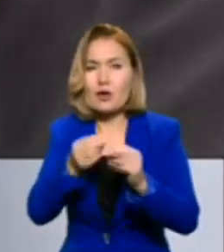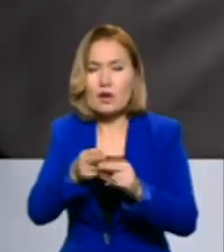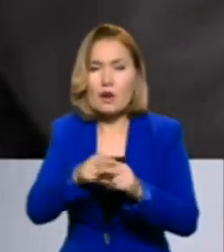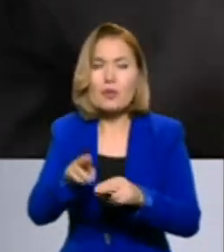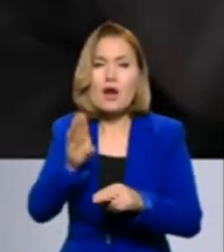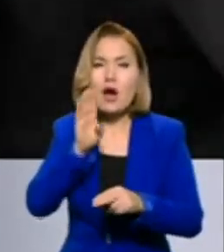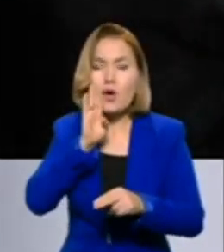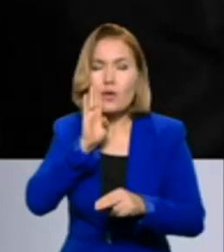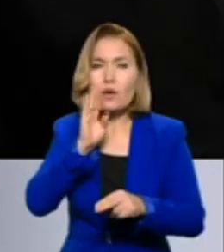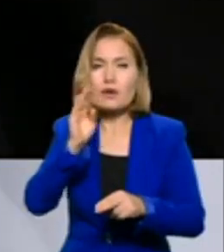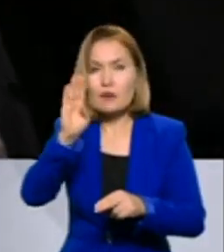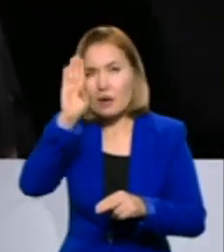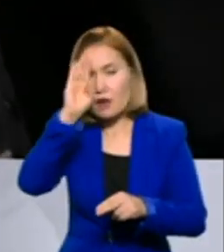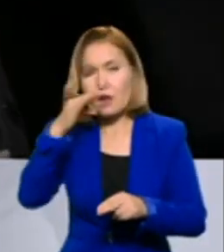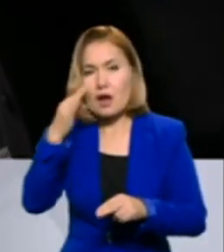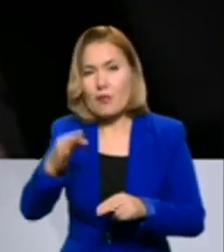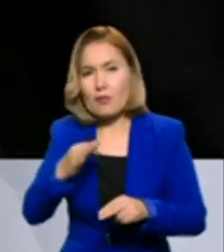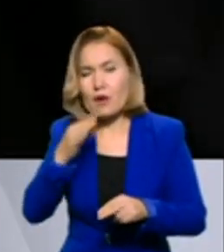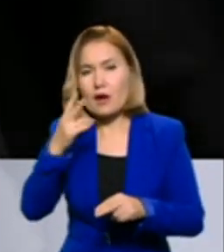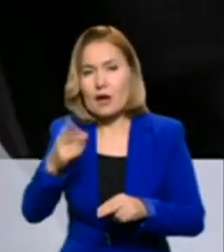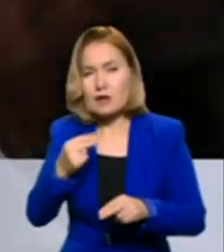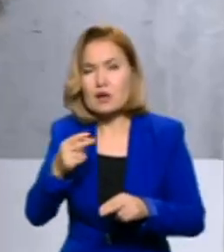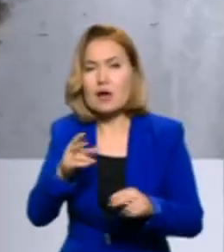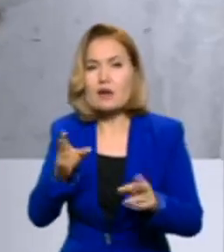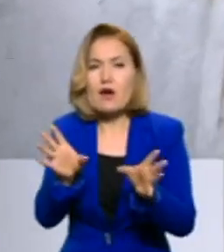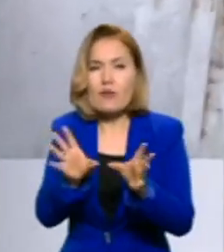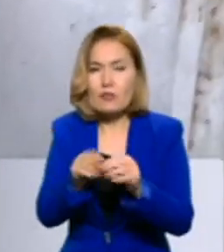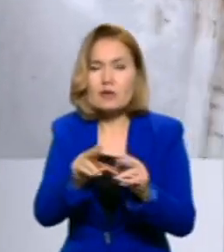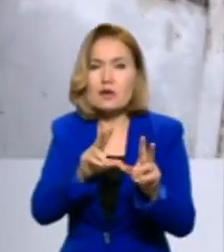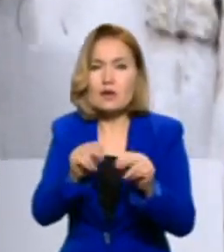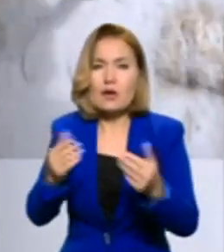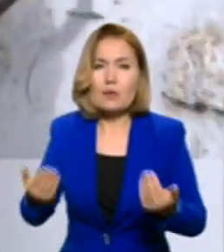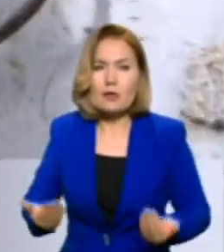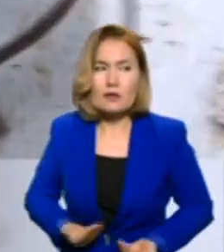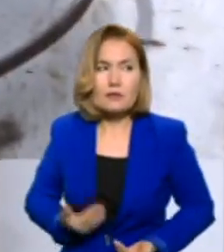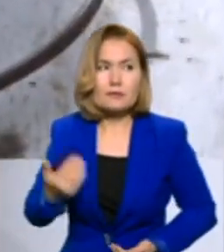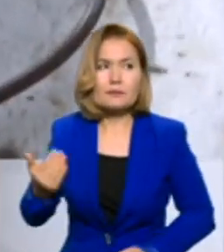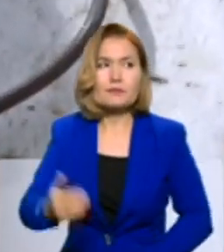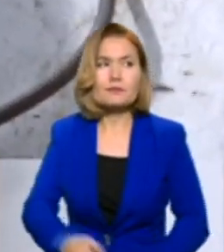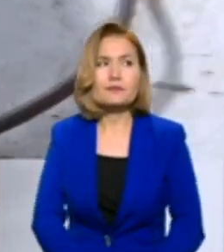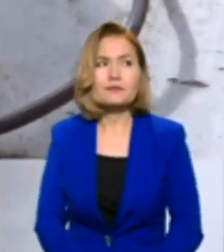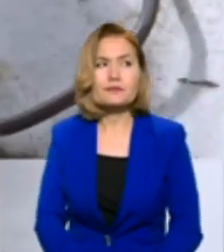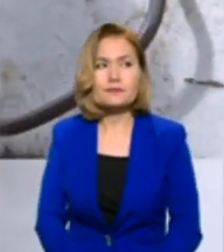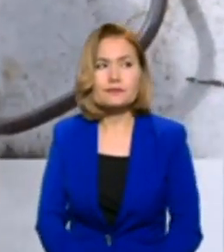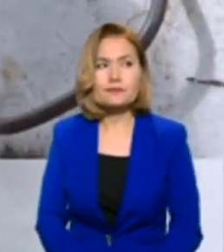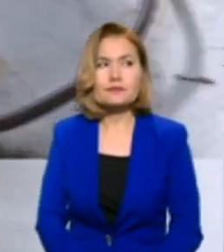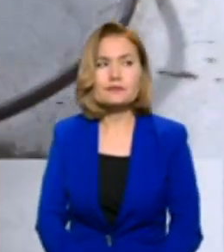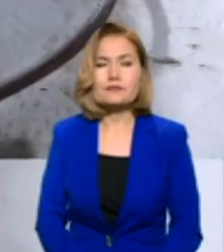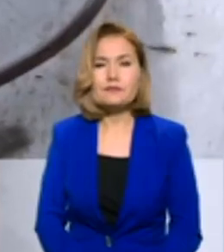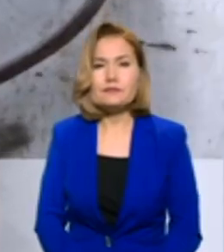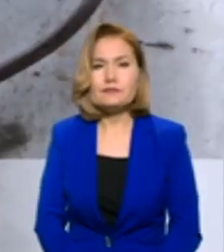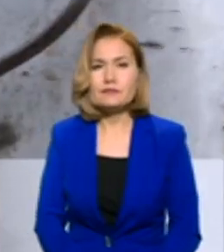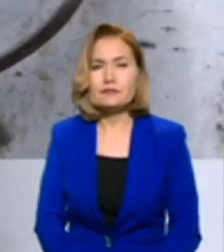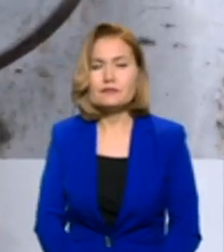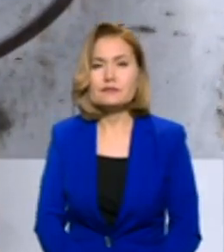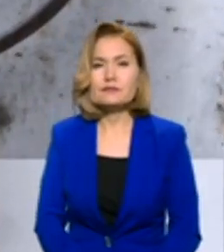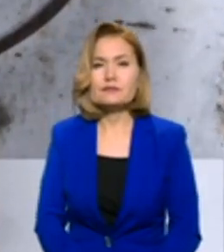Ұл қыздан тараған немере шөберенің ортасында бақытты ғұмыр кешуде. Аягөз Оралбайқызы, Зүлбай Нұрбай, Қазақстан ұлттық арнасы, Маңғыстау облысы.